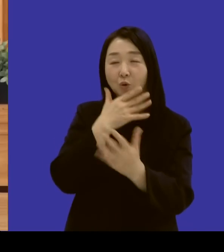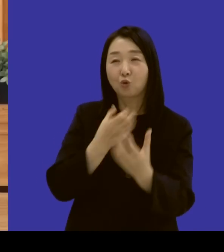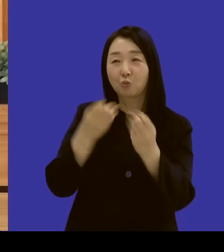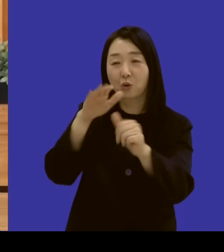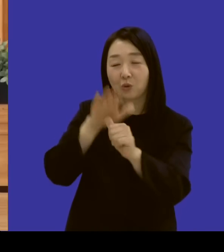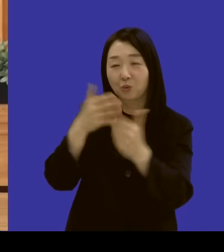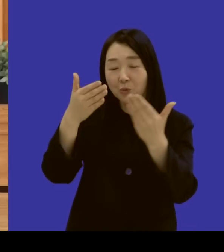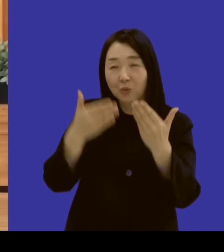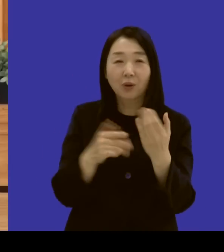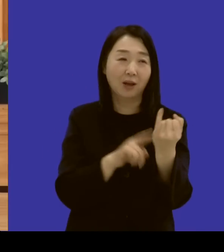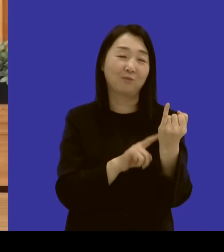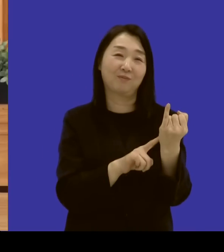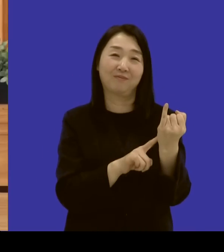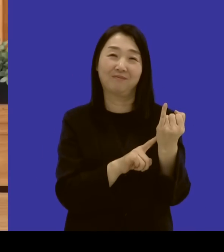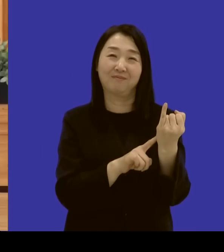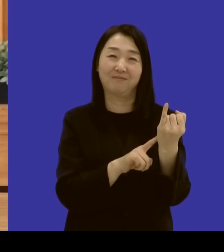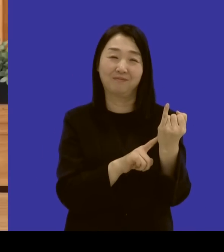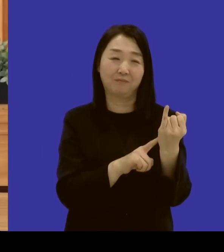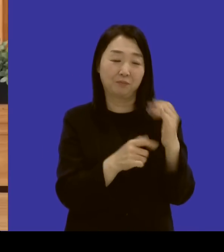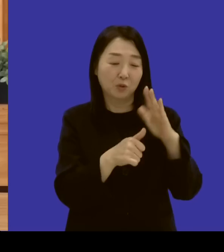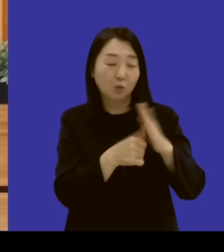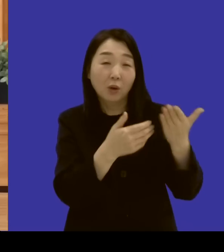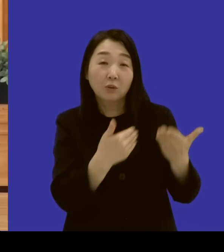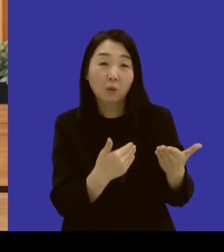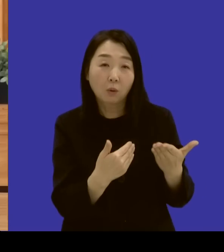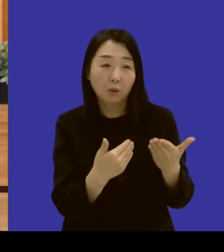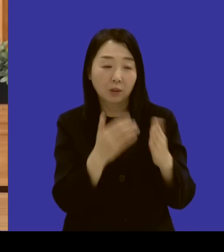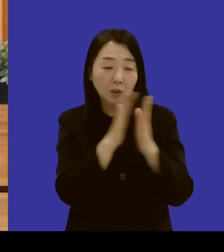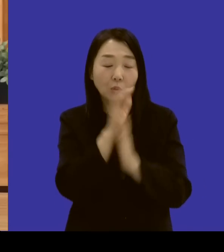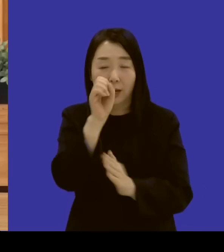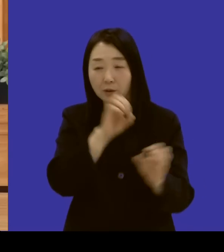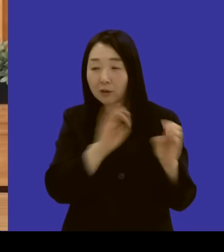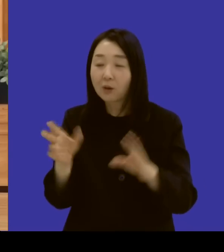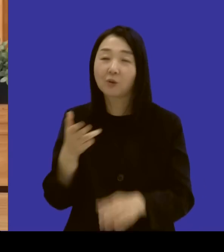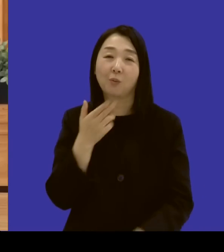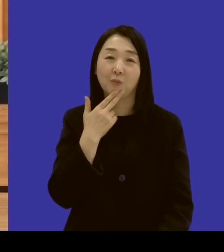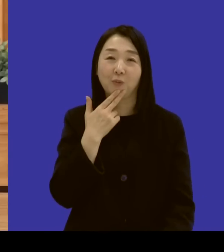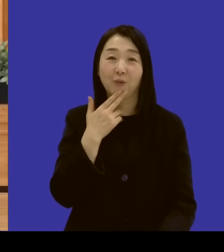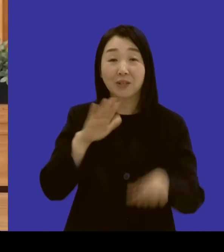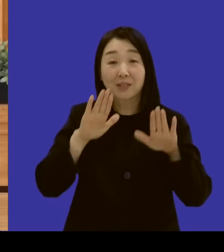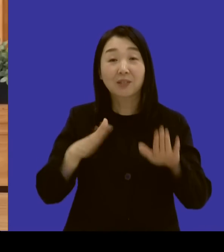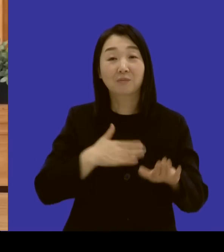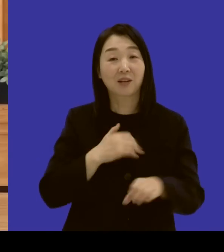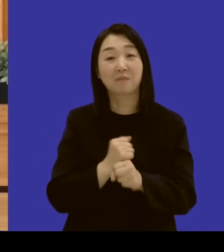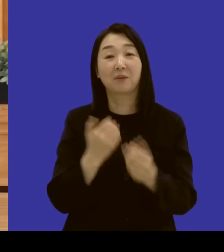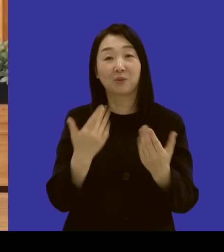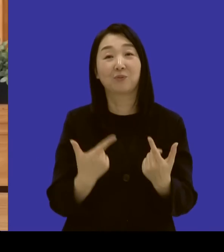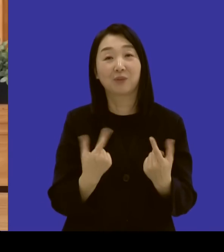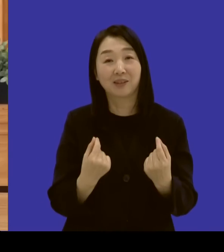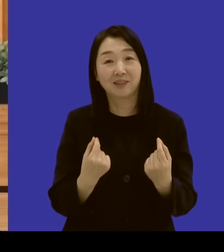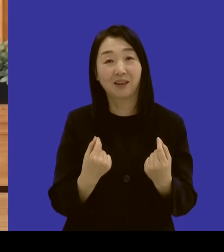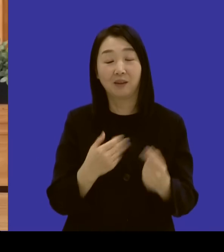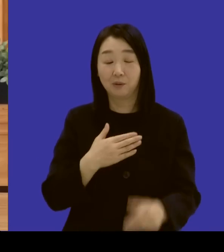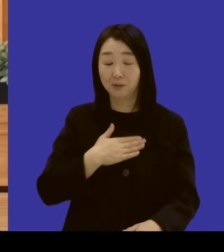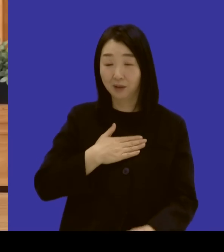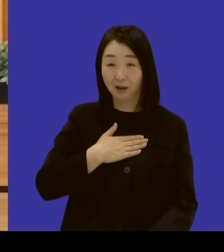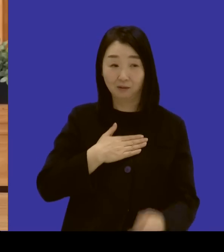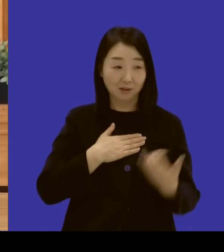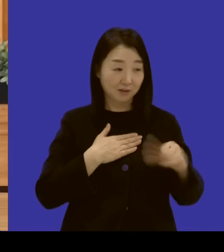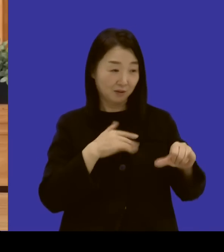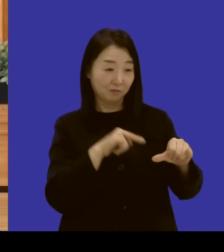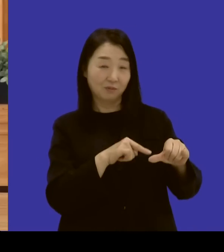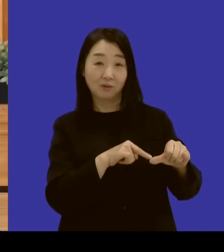해주셨던 그 도우미 아주머니 그분의 기도가 하나도 땅에 떨어지지 않고 오늘의 나를 만들었는데 그렇다면 나는 내